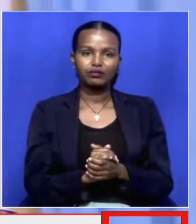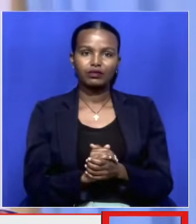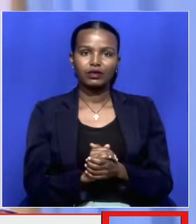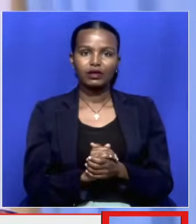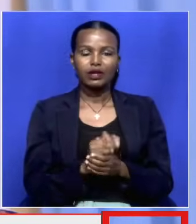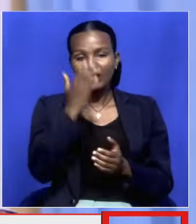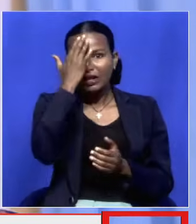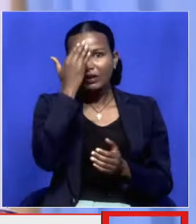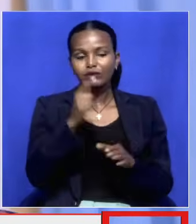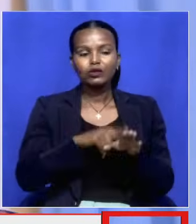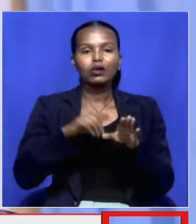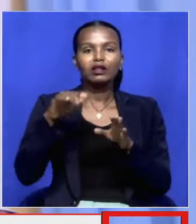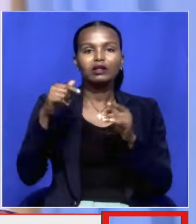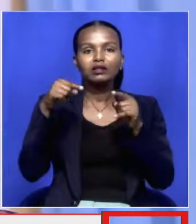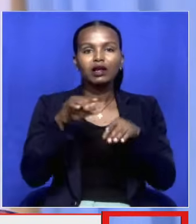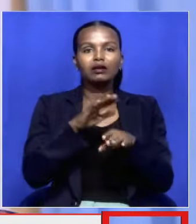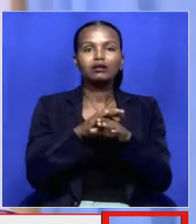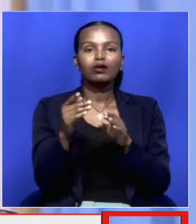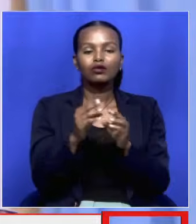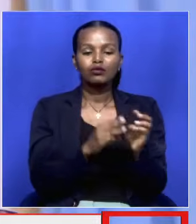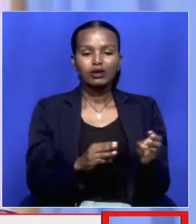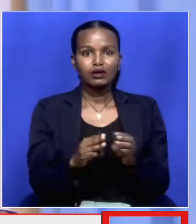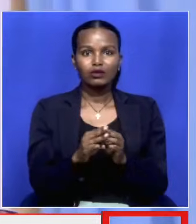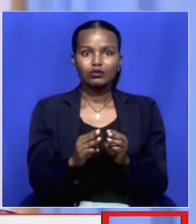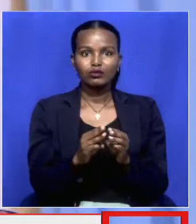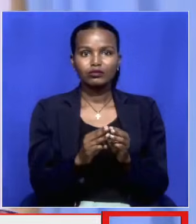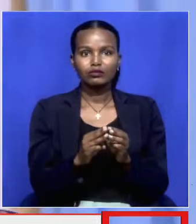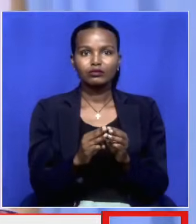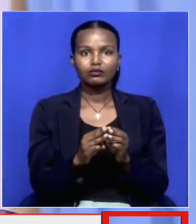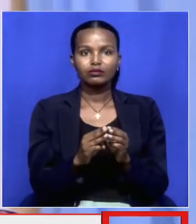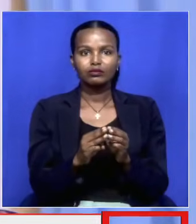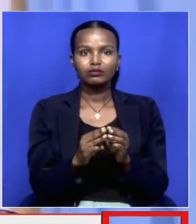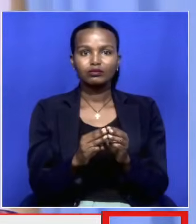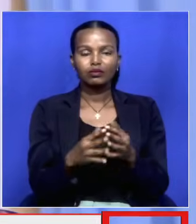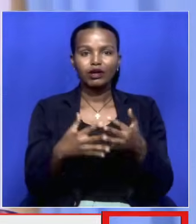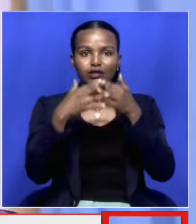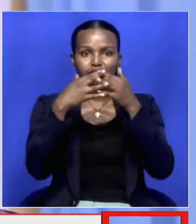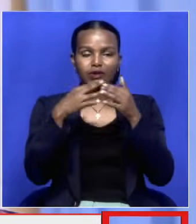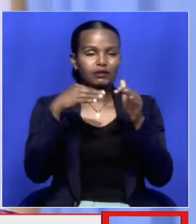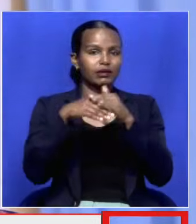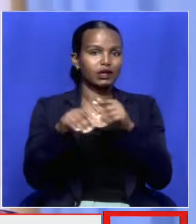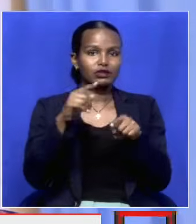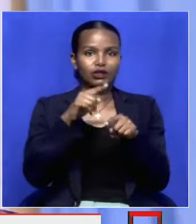ግን ለምንድን ነው የተጓተተው? ዛሬም ላይ ሆኖ መንገዱ መፍጠን ያልቻለው ማሽን እንደፈለጉ ማስገባት አልቻሉ።